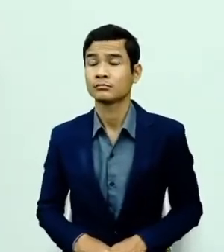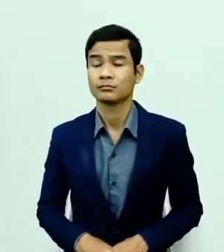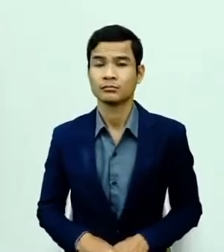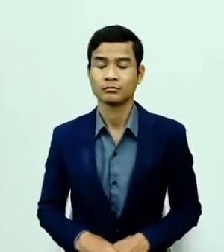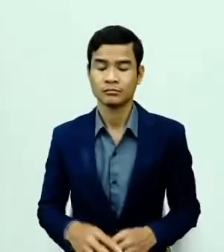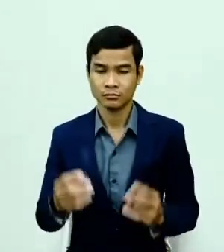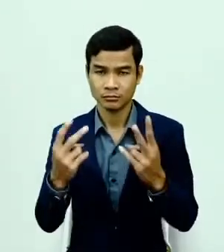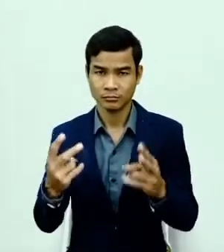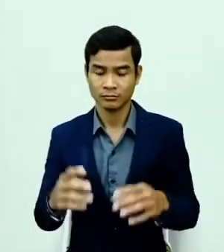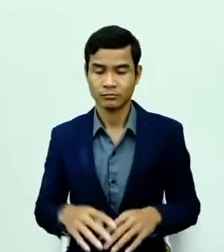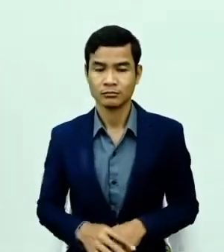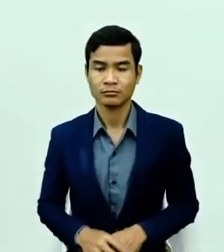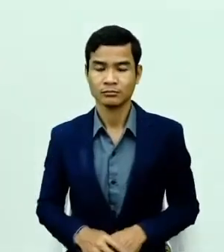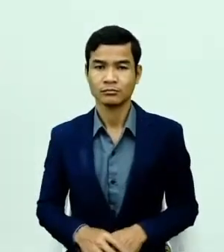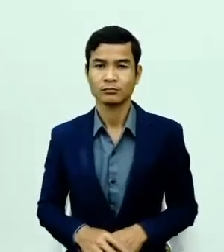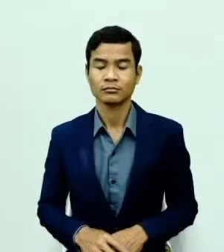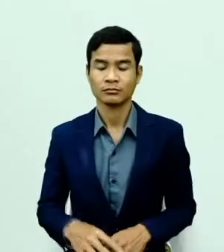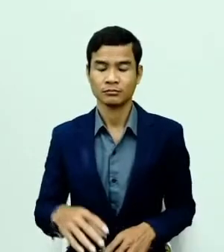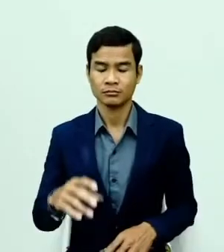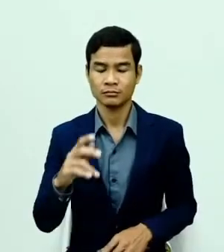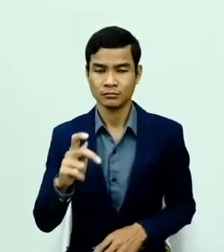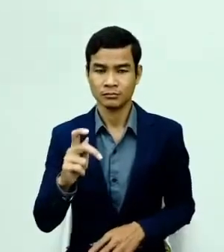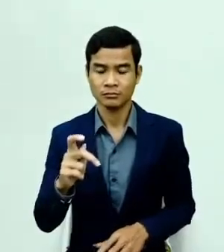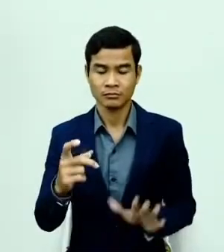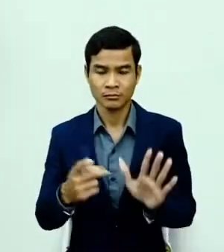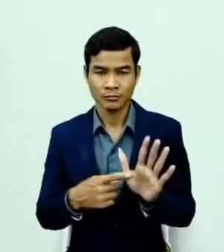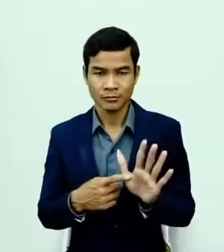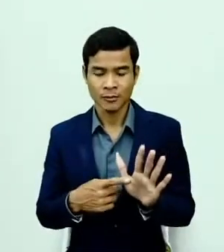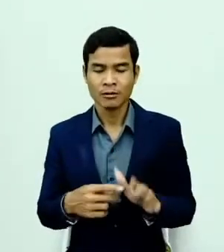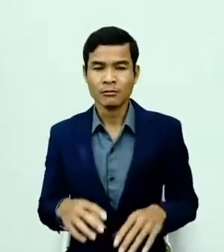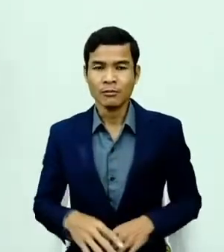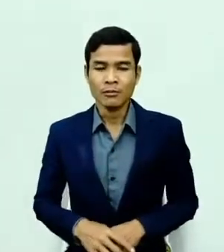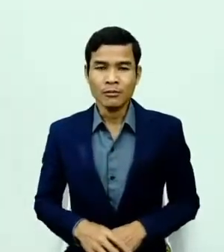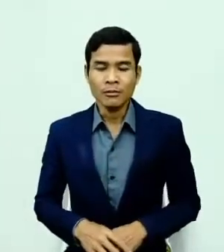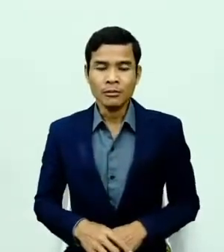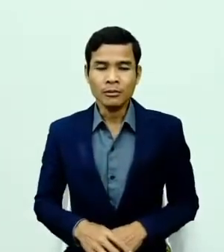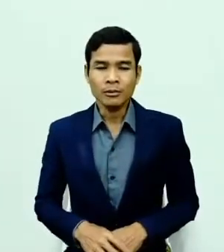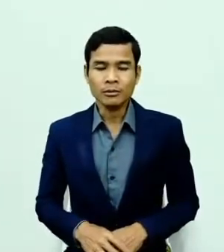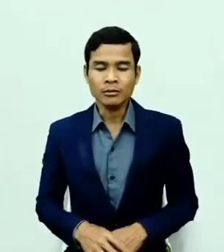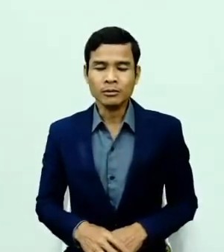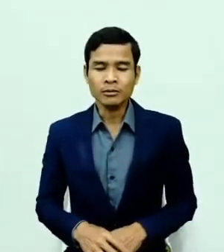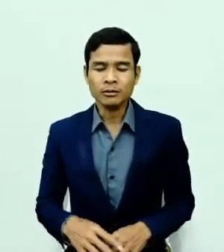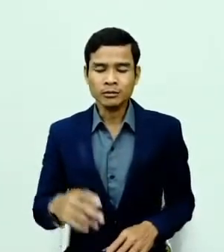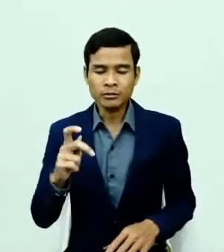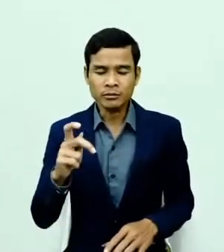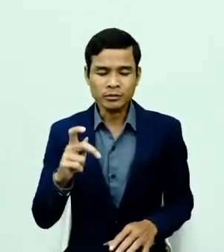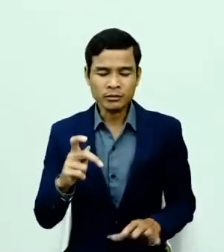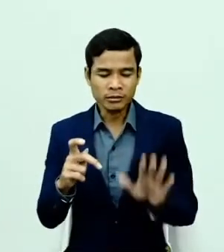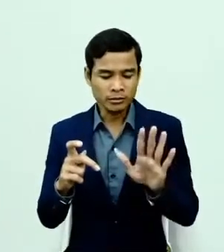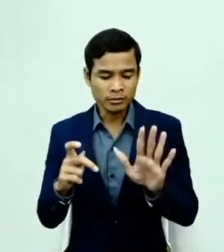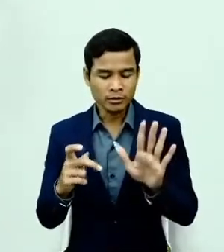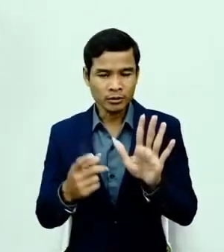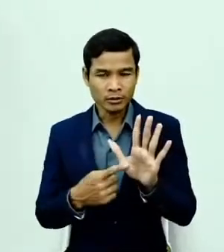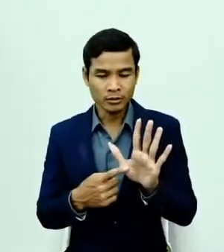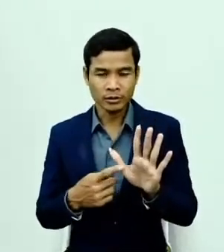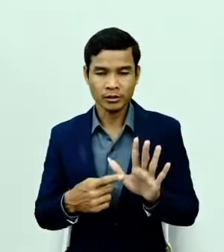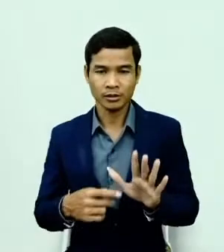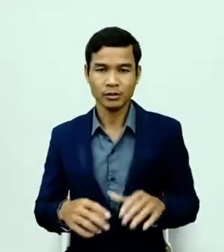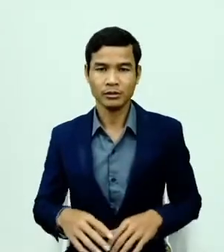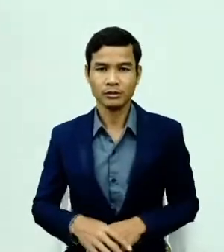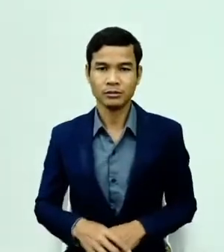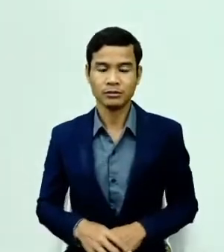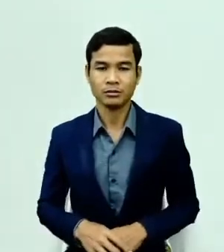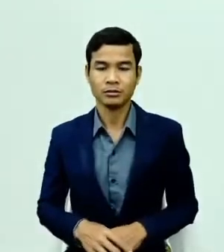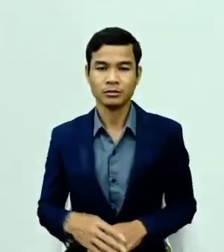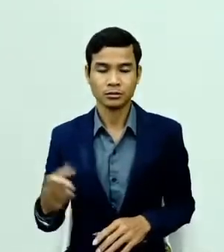ផ្ទៀងផ្ទាត់កអ៊ីគីកអ៊ីគី